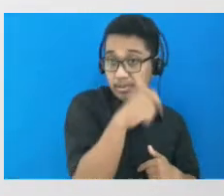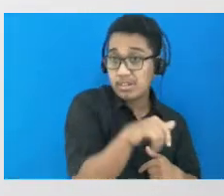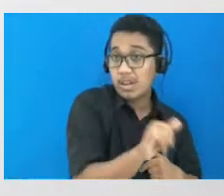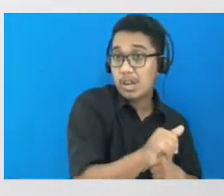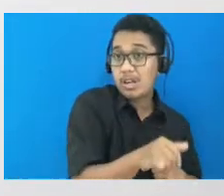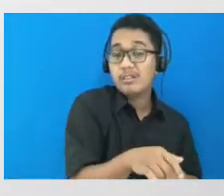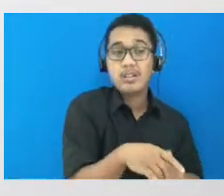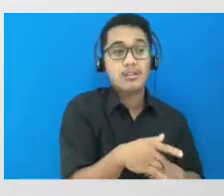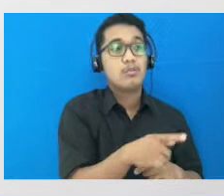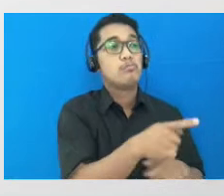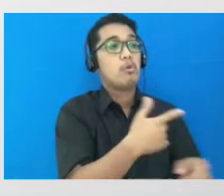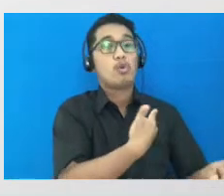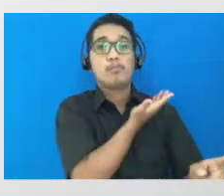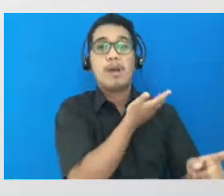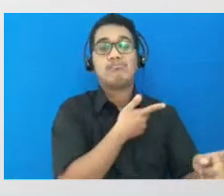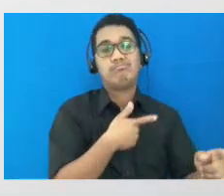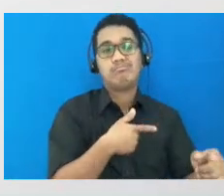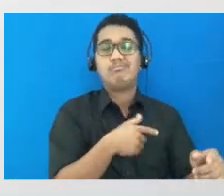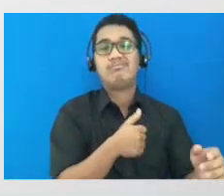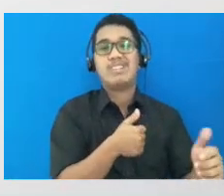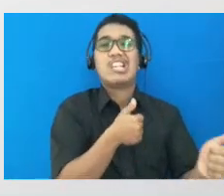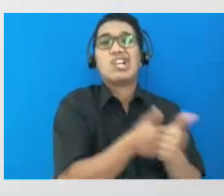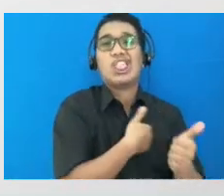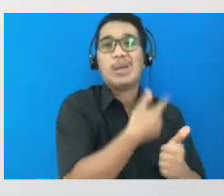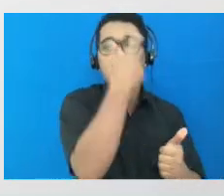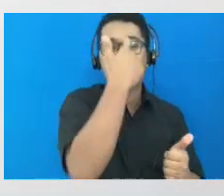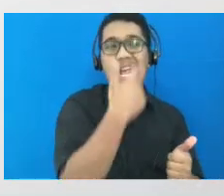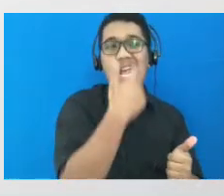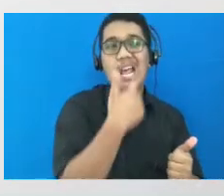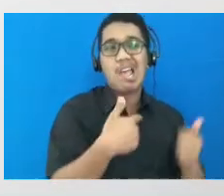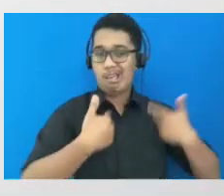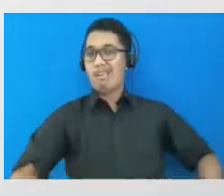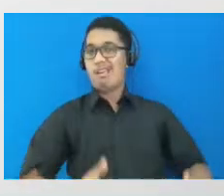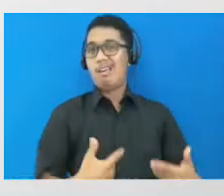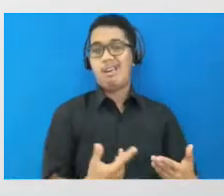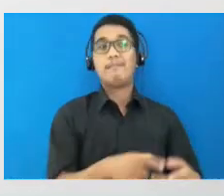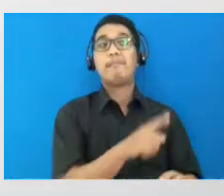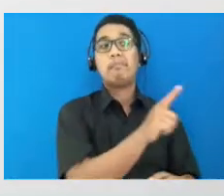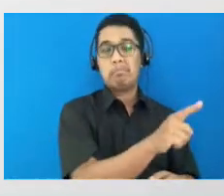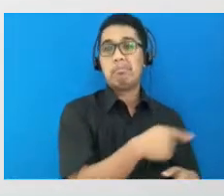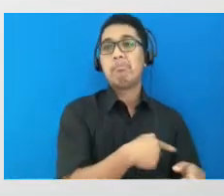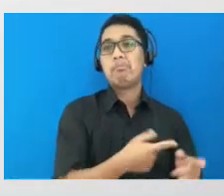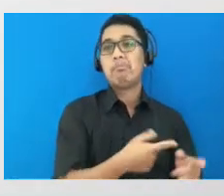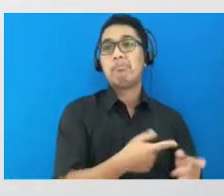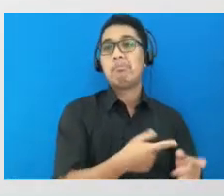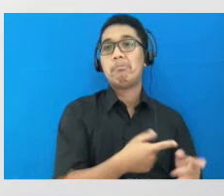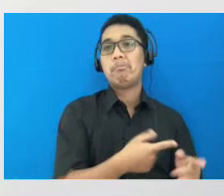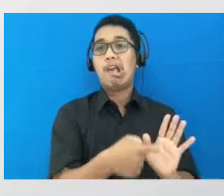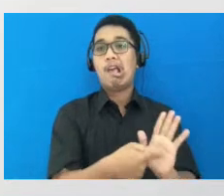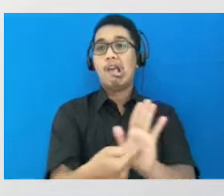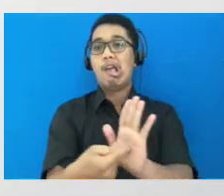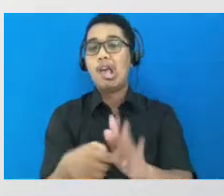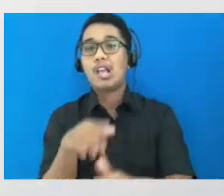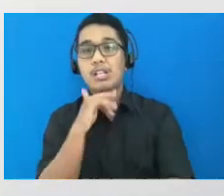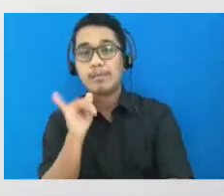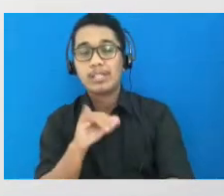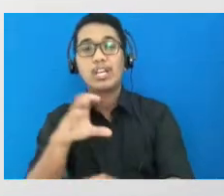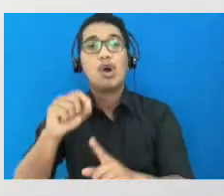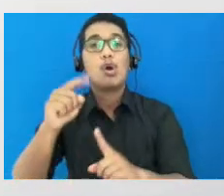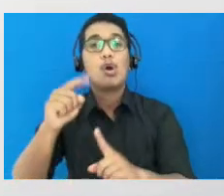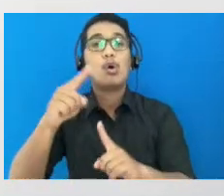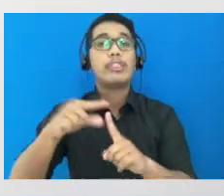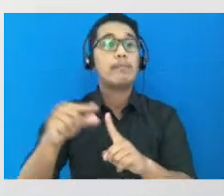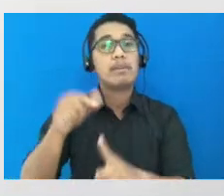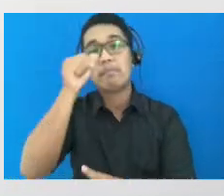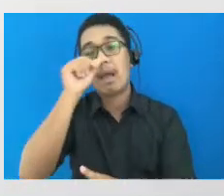itu tertipu daya dan memberikan data-data pribadinya baik seperti OTP, OTP untuk perbankan,